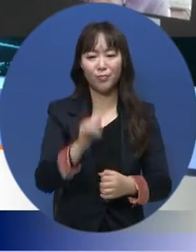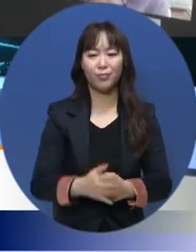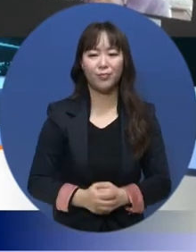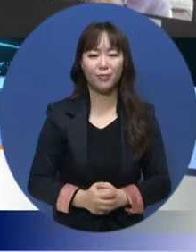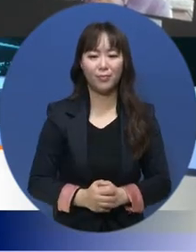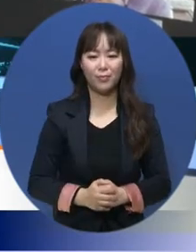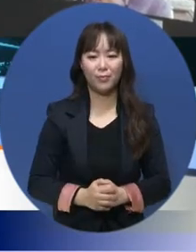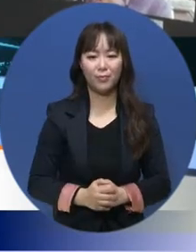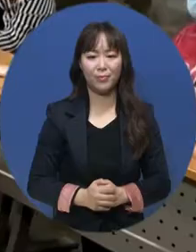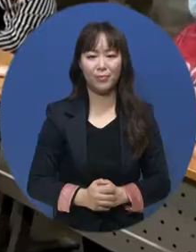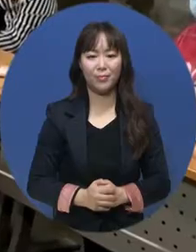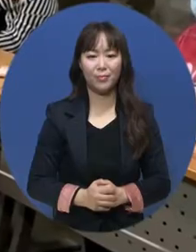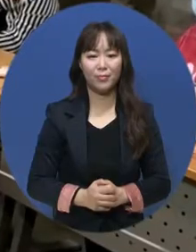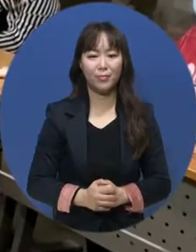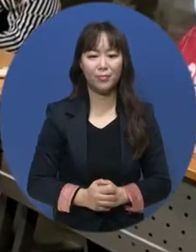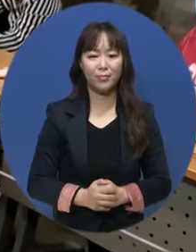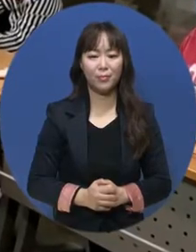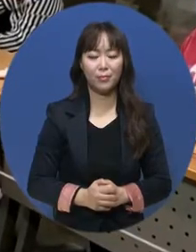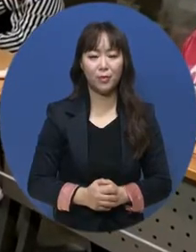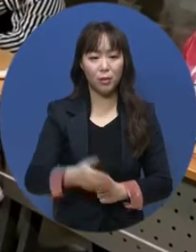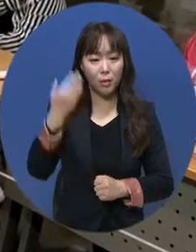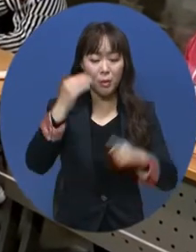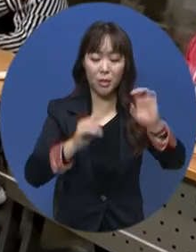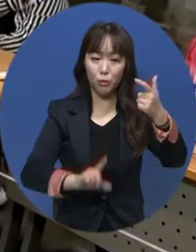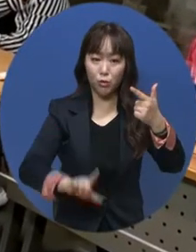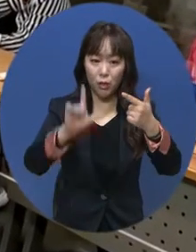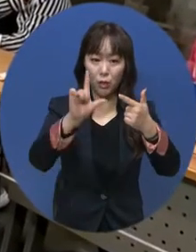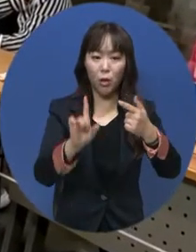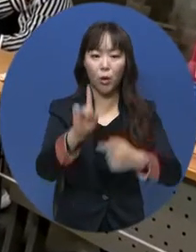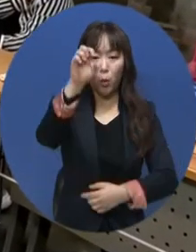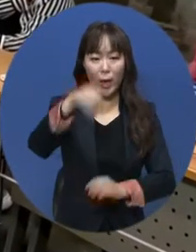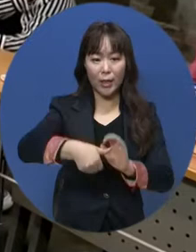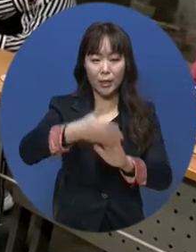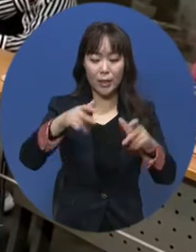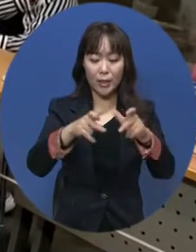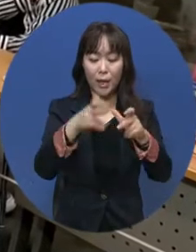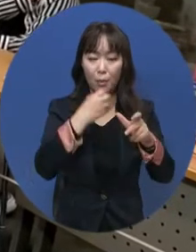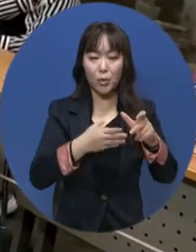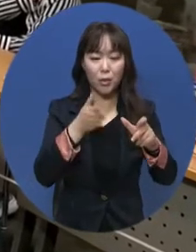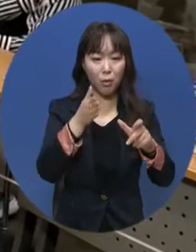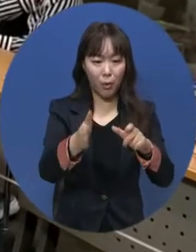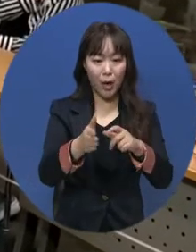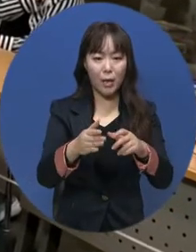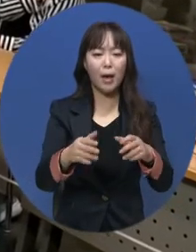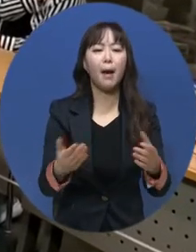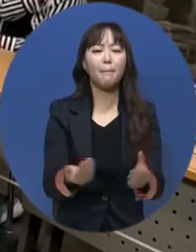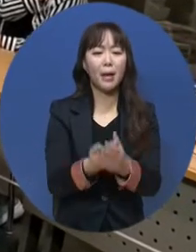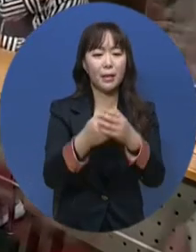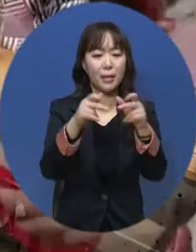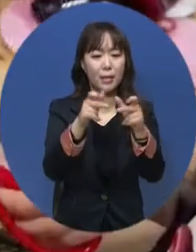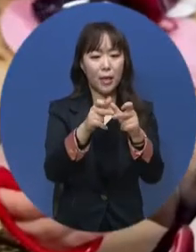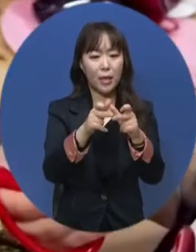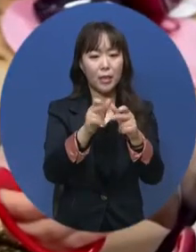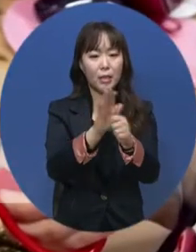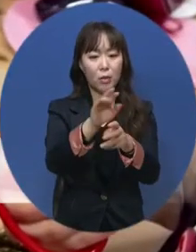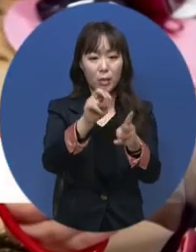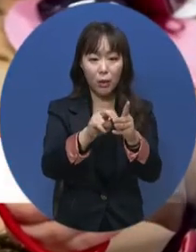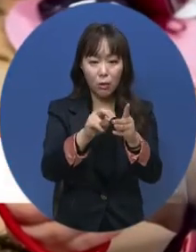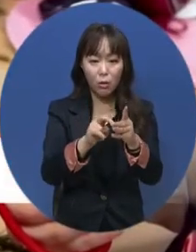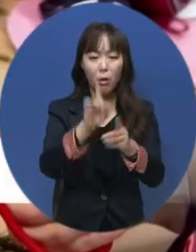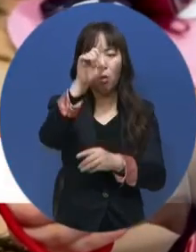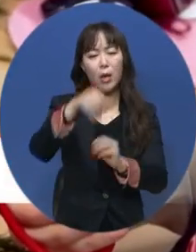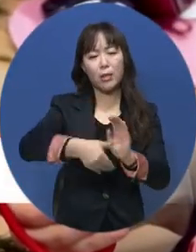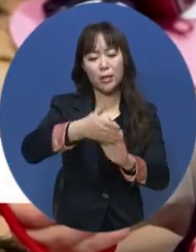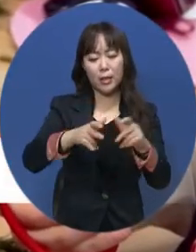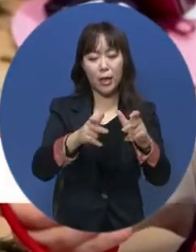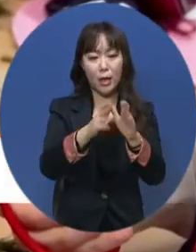정우선 기자입니다. 지난 16일 고양시 장애인복지과 발달장애인지원센터는 고양시